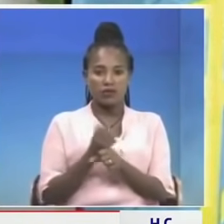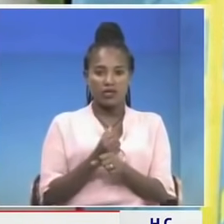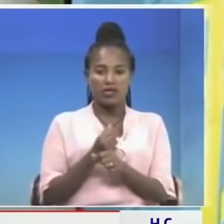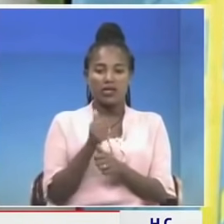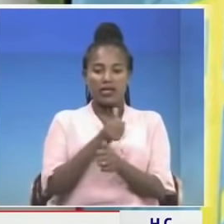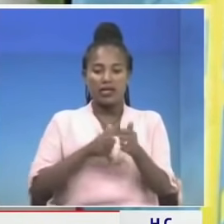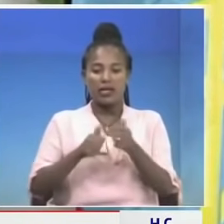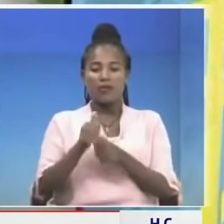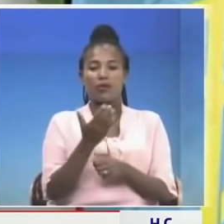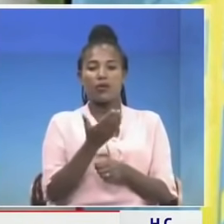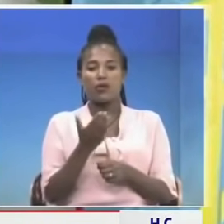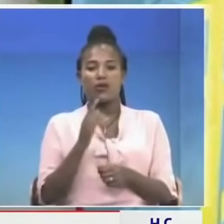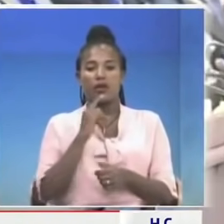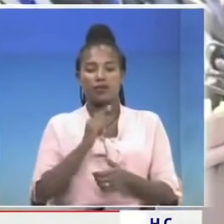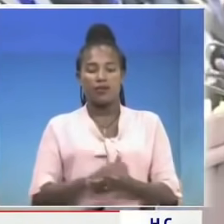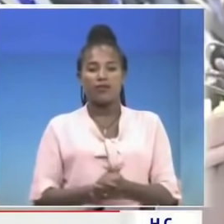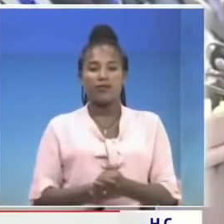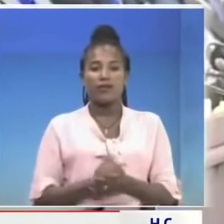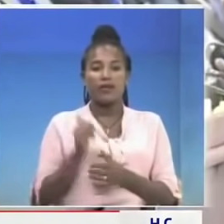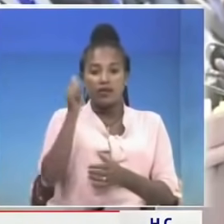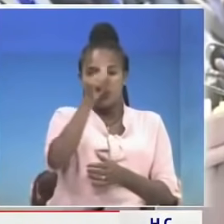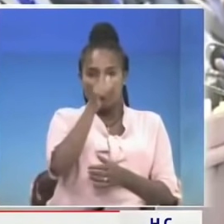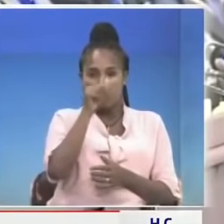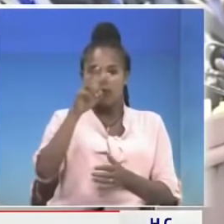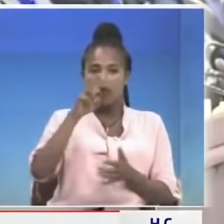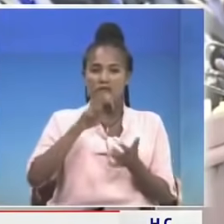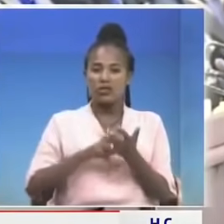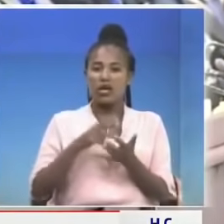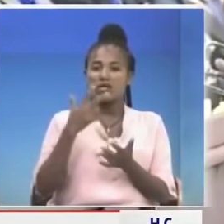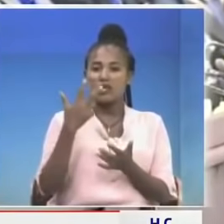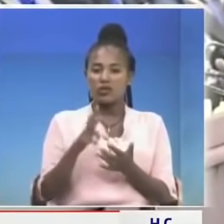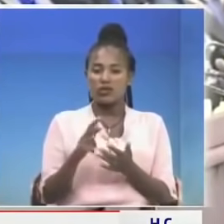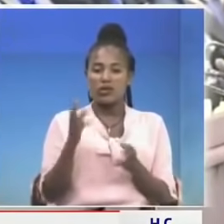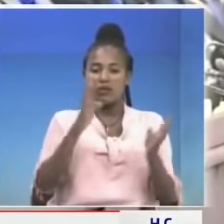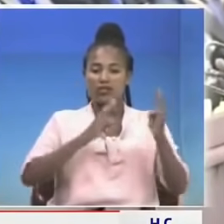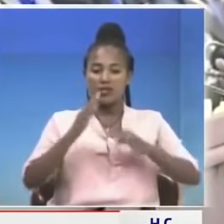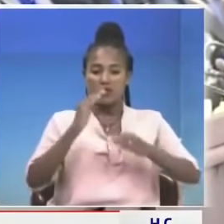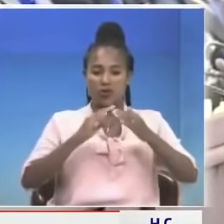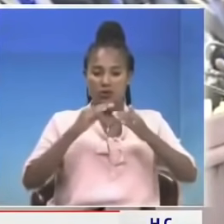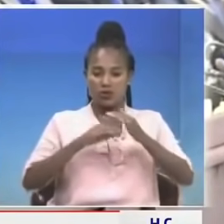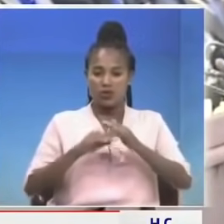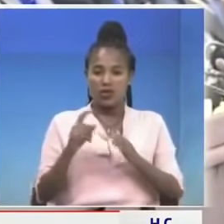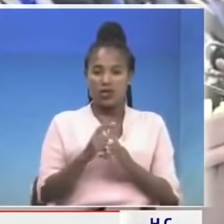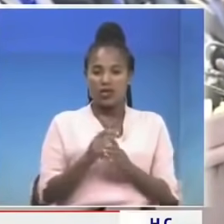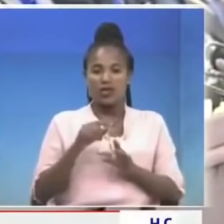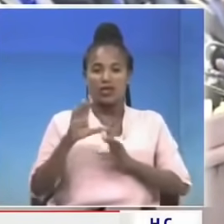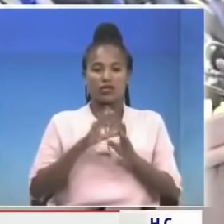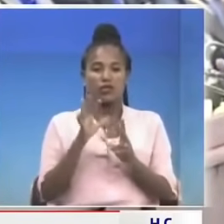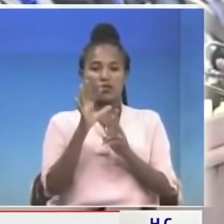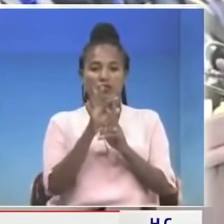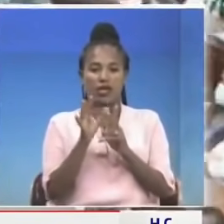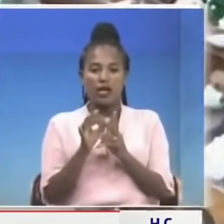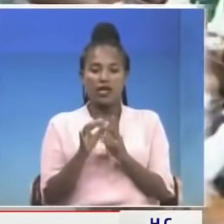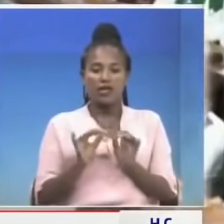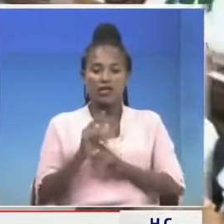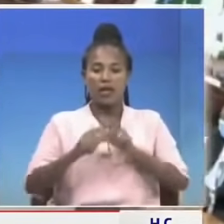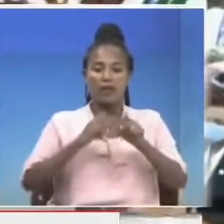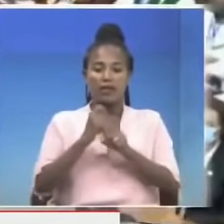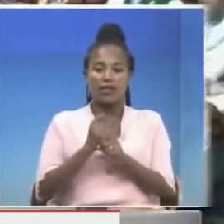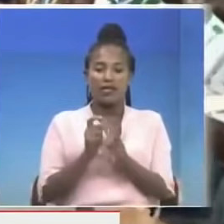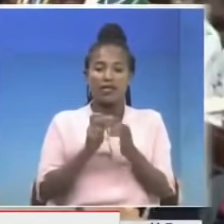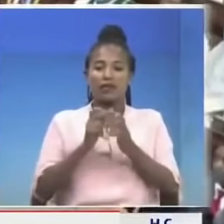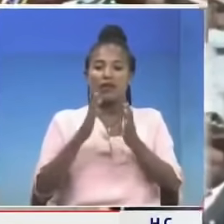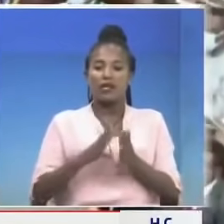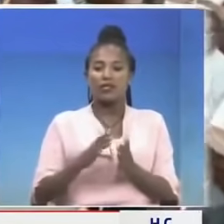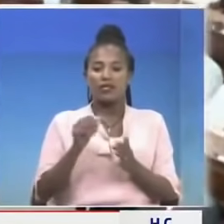ቀዳሚ ጉዳይ ነው። ኢትዮጵያ በ2013 በአስቸጋሪ ሁኔታዎች ውስጥ ሆና ያካሄደችው ምርጫ ለቀጣይ ዓመታት የዲሞክራሲ